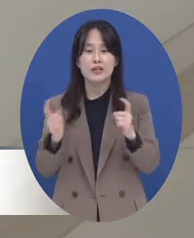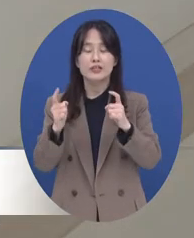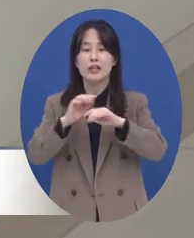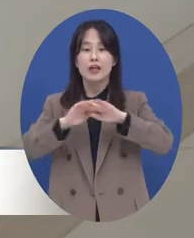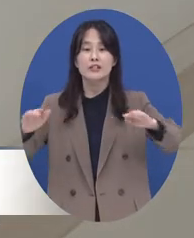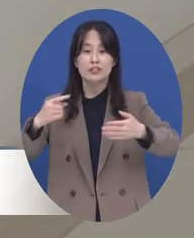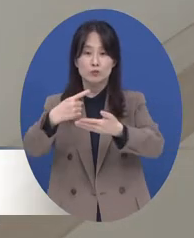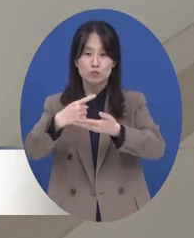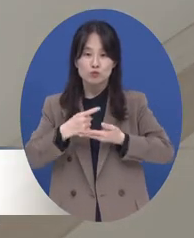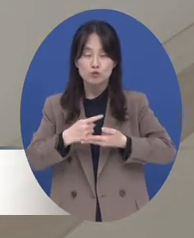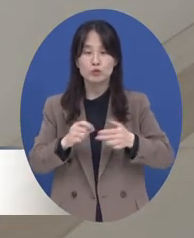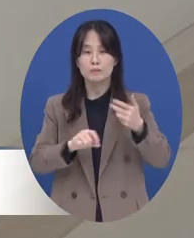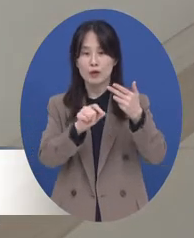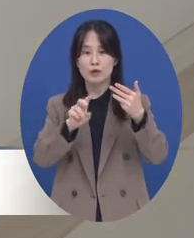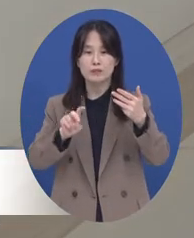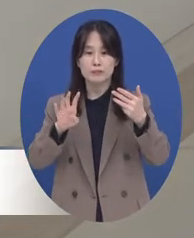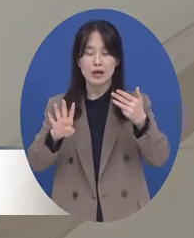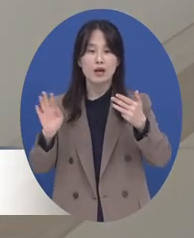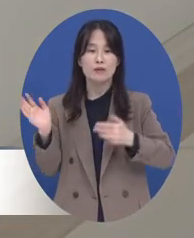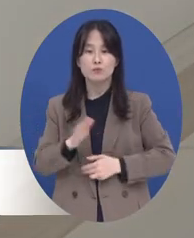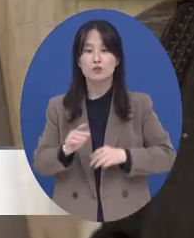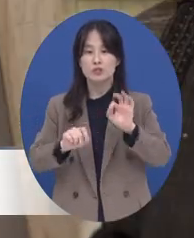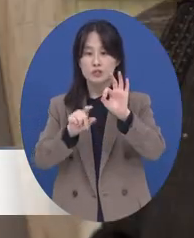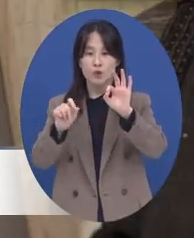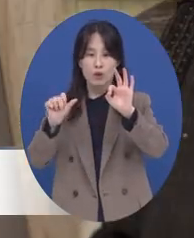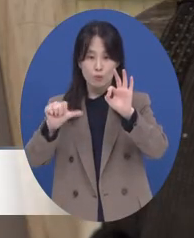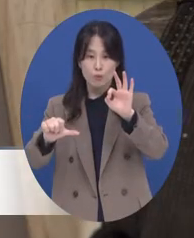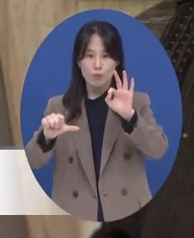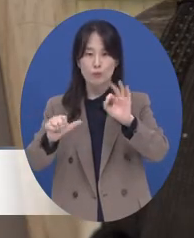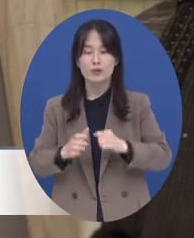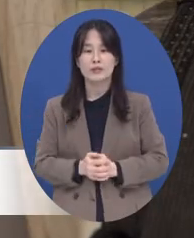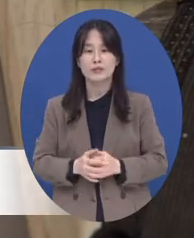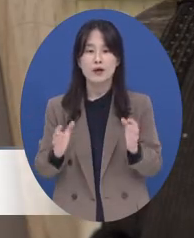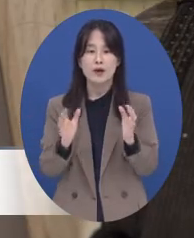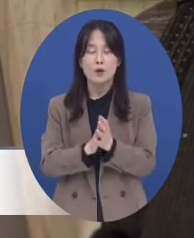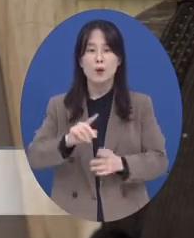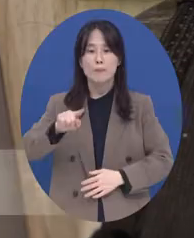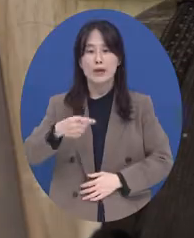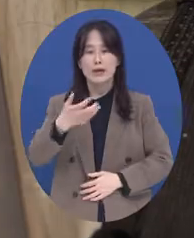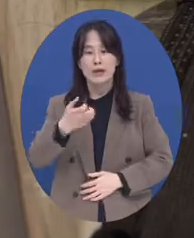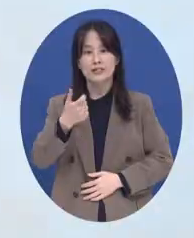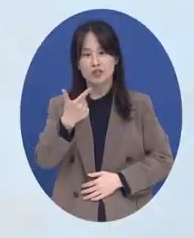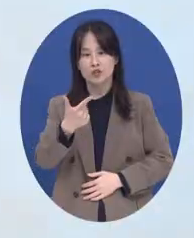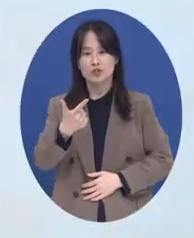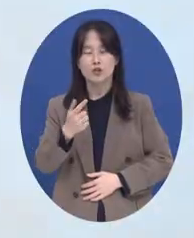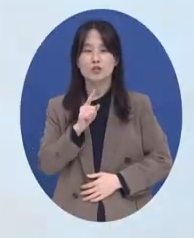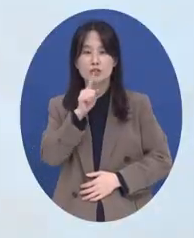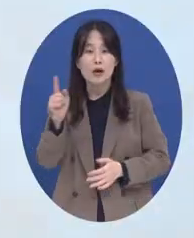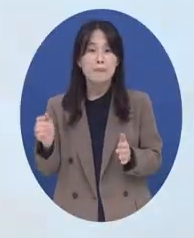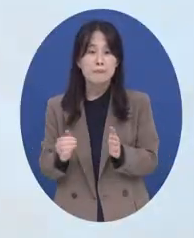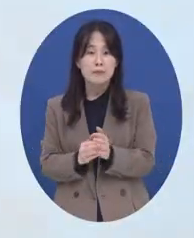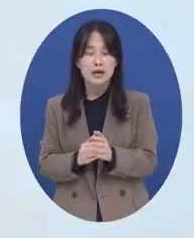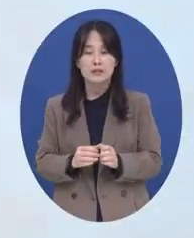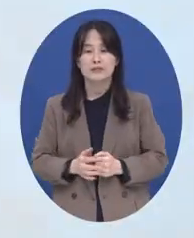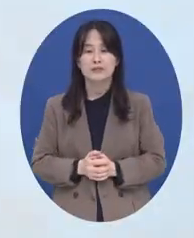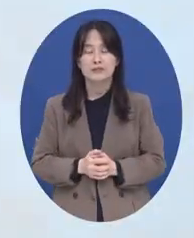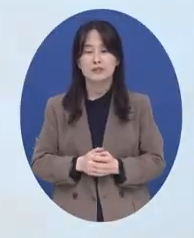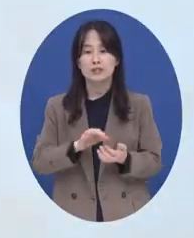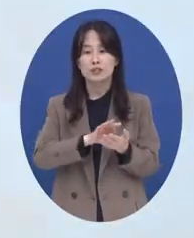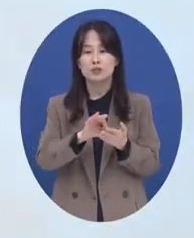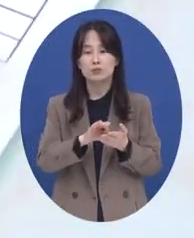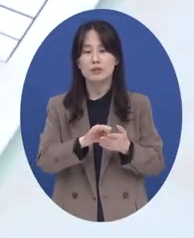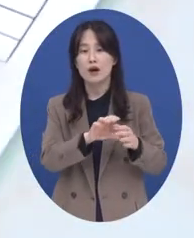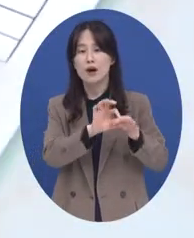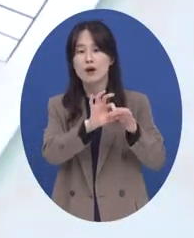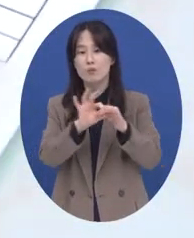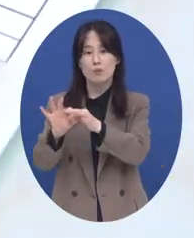접선 지난 8월 14일부터 10월 5일까지 총 팩 96건 이 접수했습니다 경우도 소비자 정보센터 의 원스톱